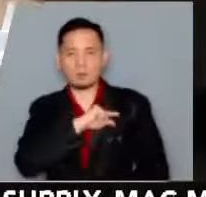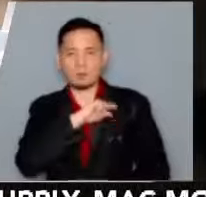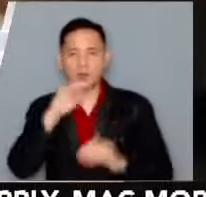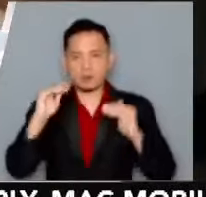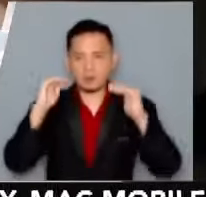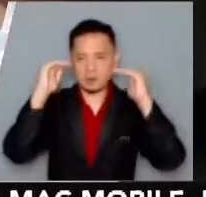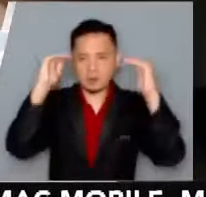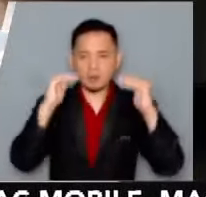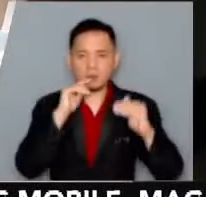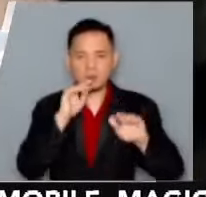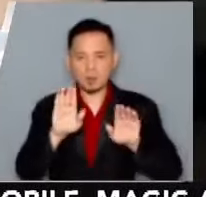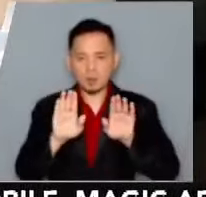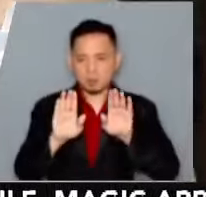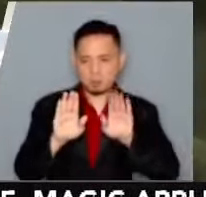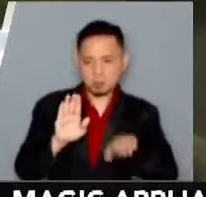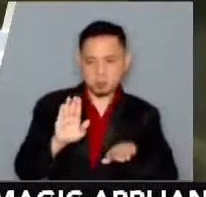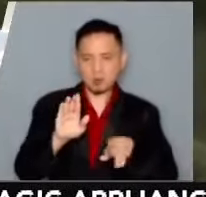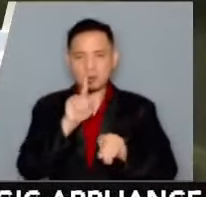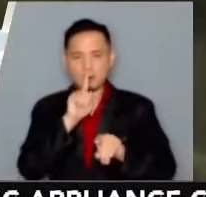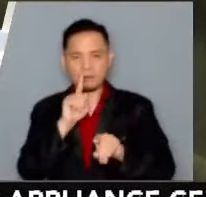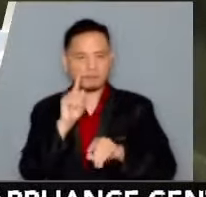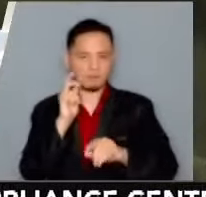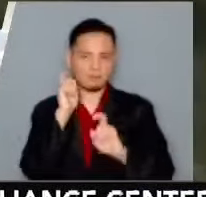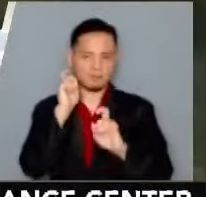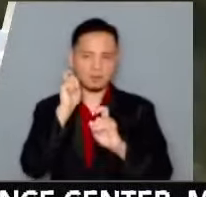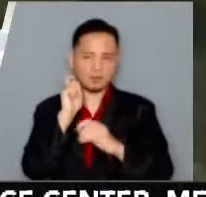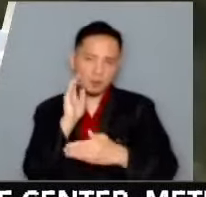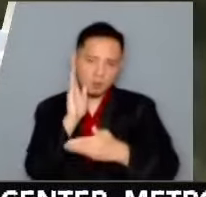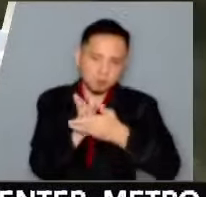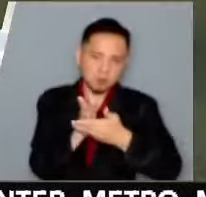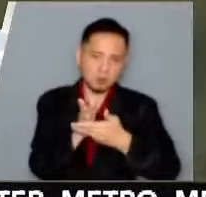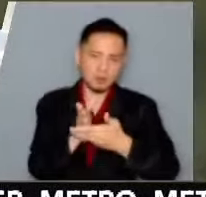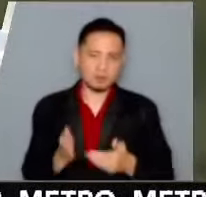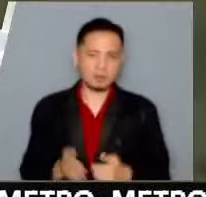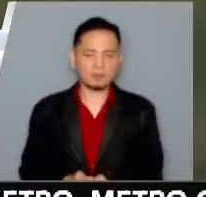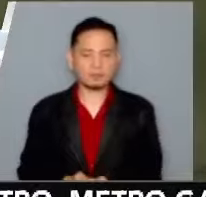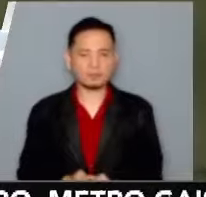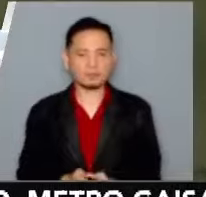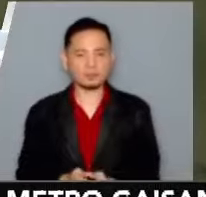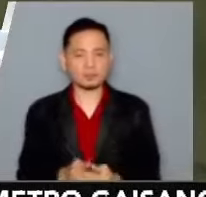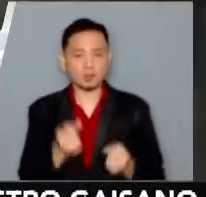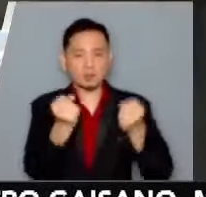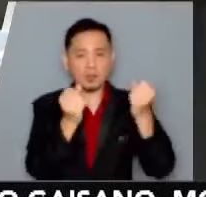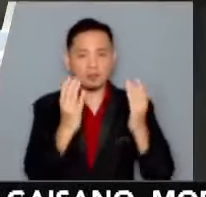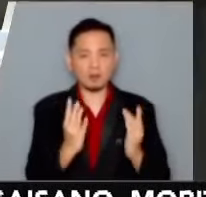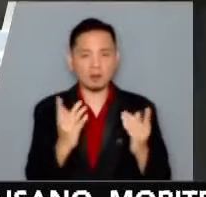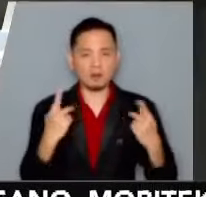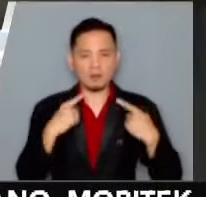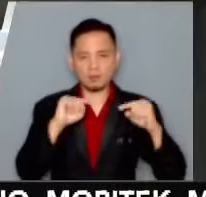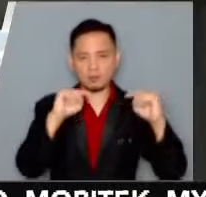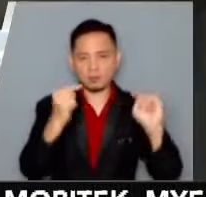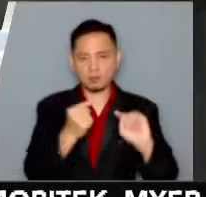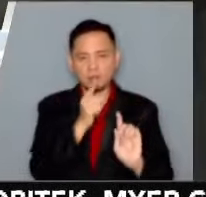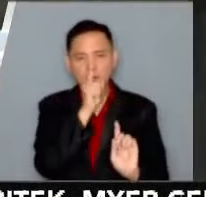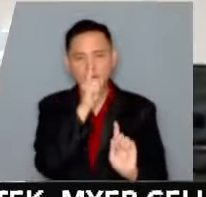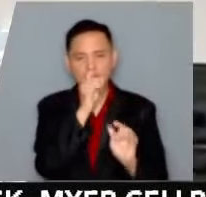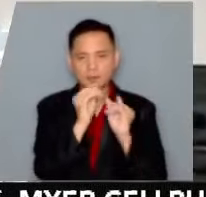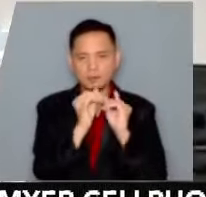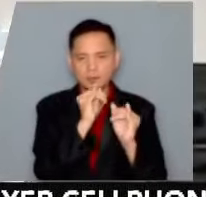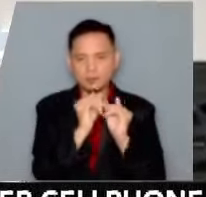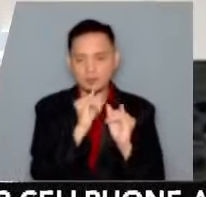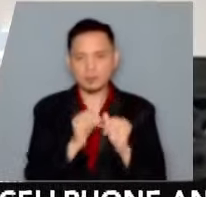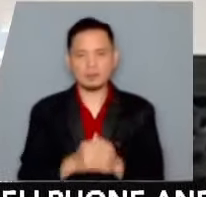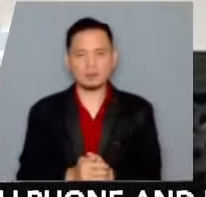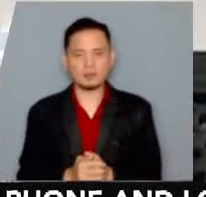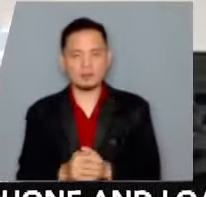ko lang kumagat siya. Nagtamo ng gasgas ang SUV driver na hindi na nagbigay ng pahaya. Patuloy ang imbisigasyon ng mga otoridad sa